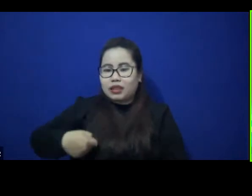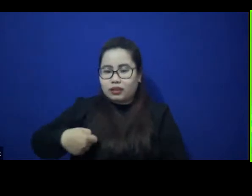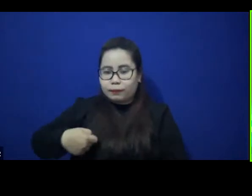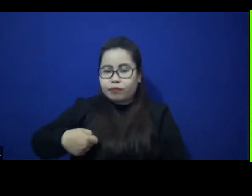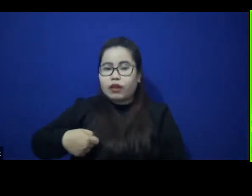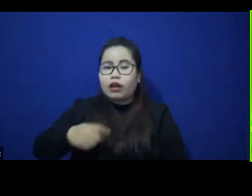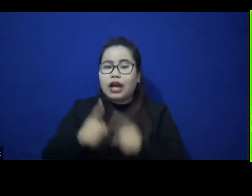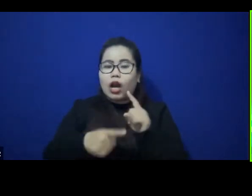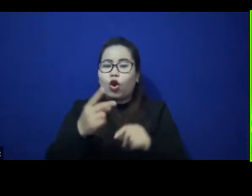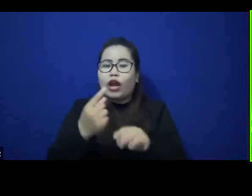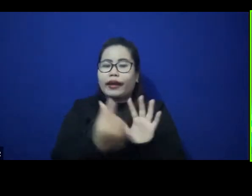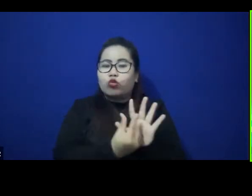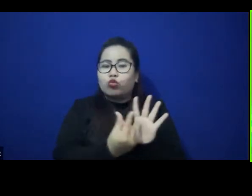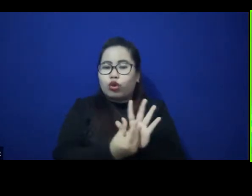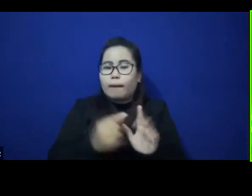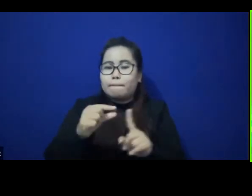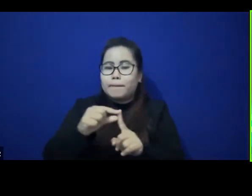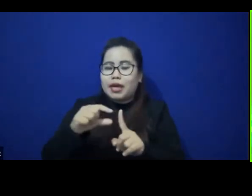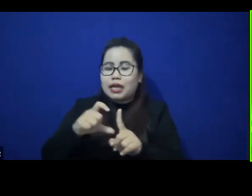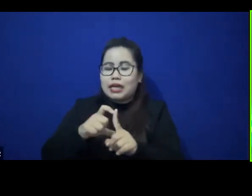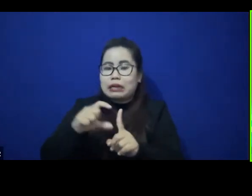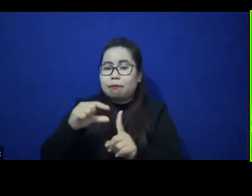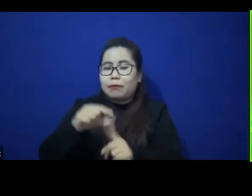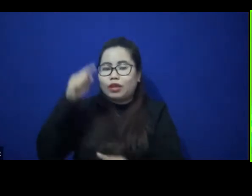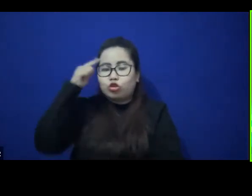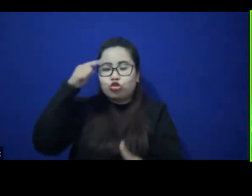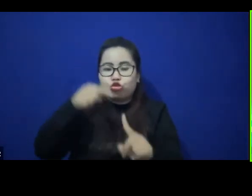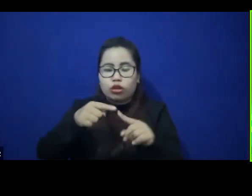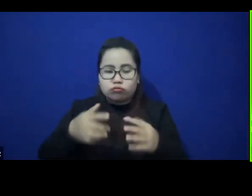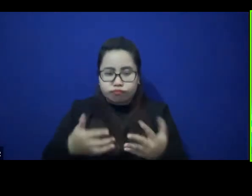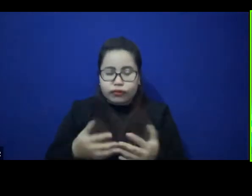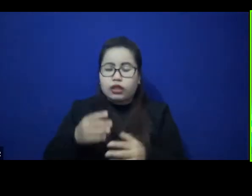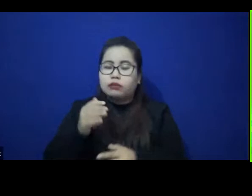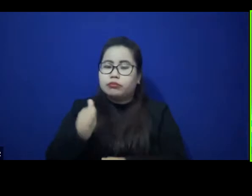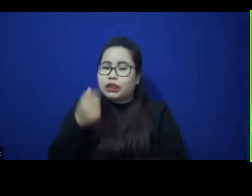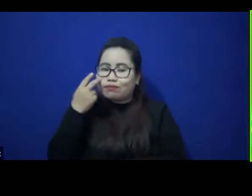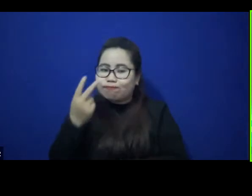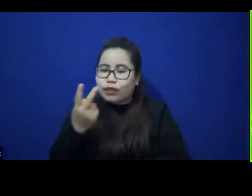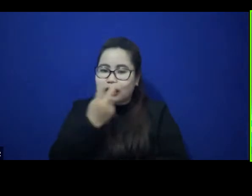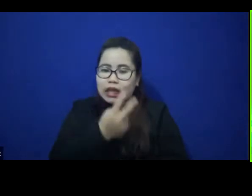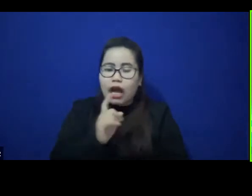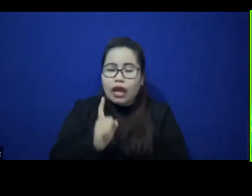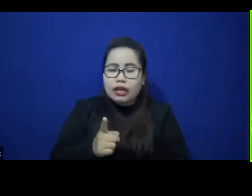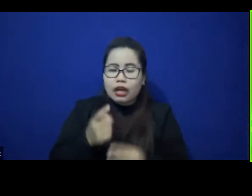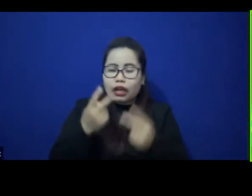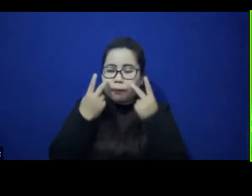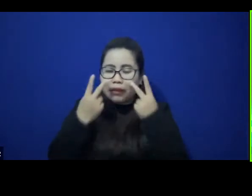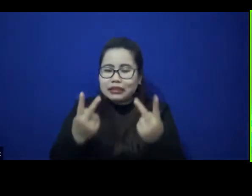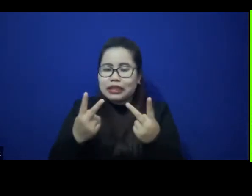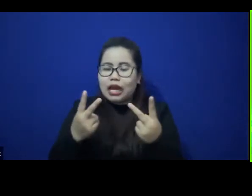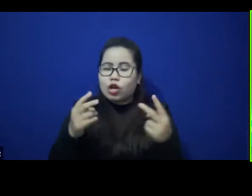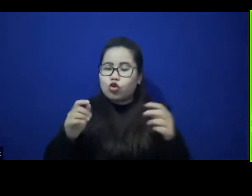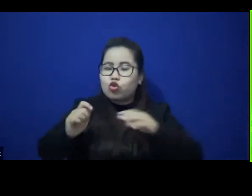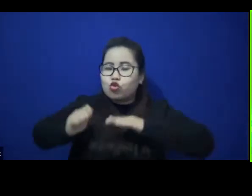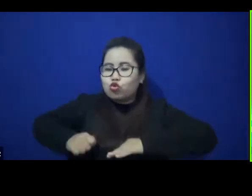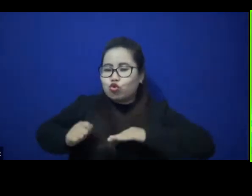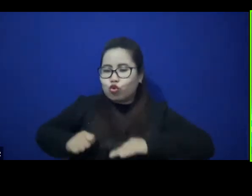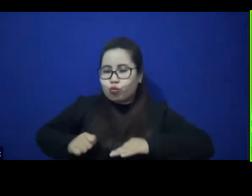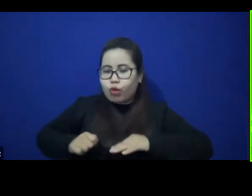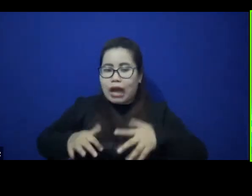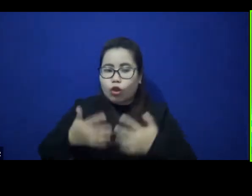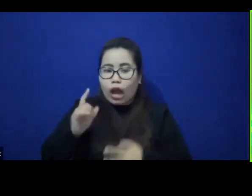RUU PDP itu tujuannya salah satunya untuk memastikan adanya kepastian hukum dan adanya kepastian